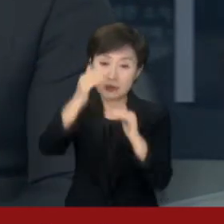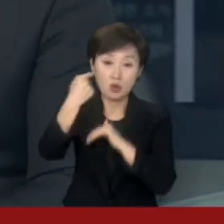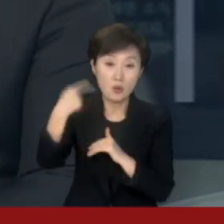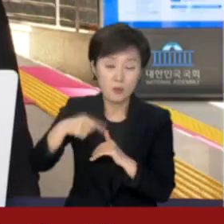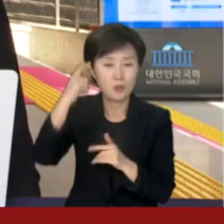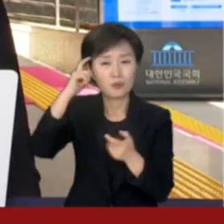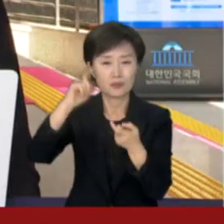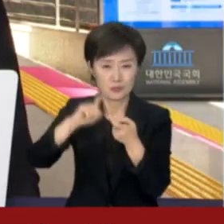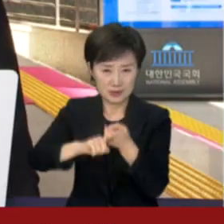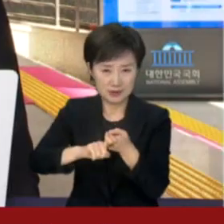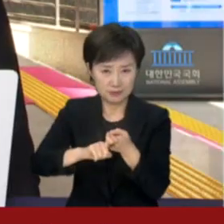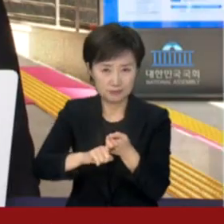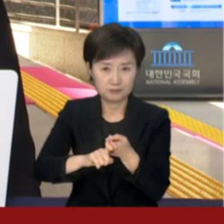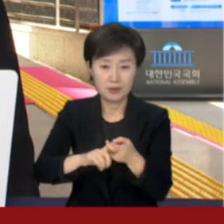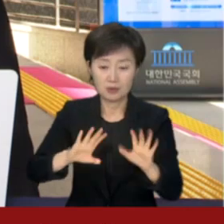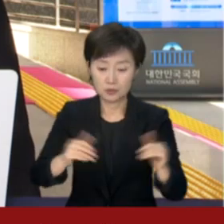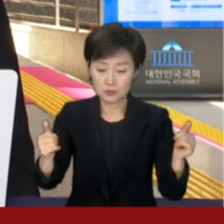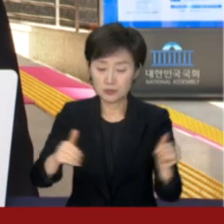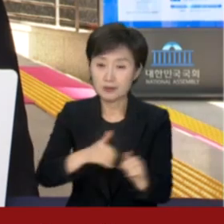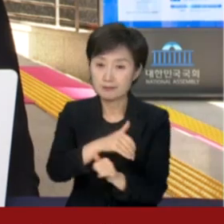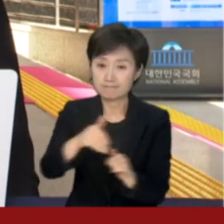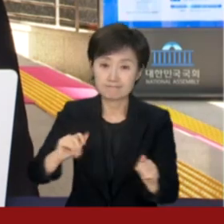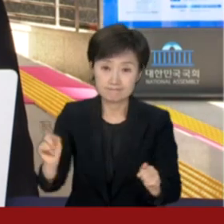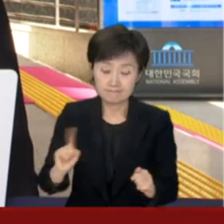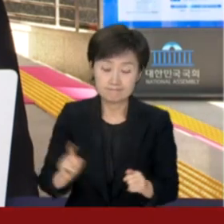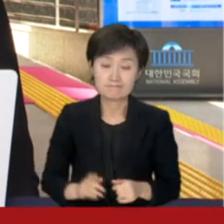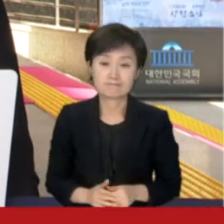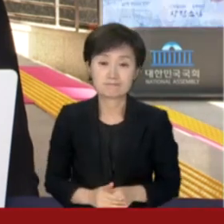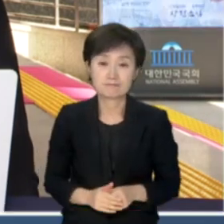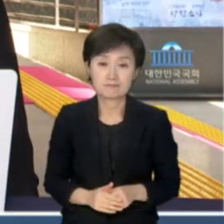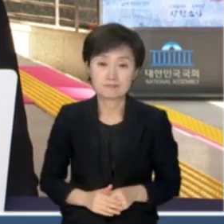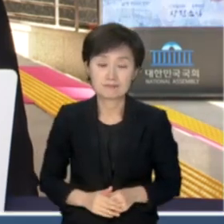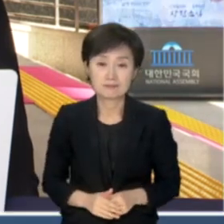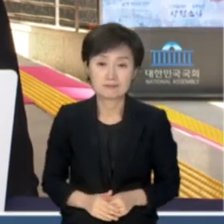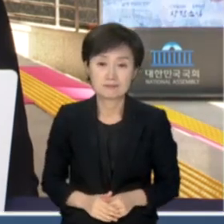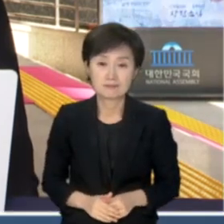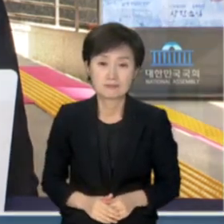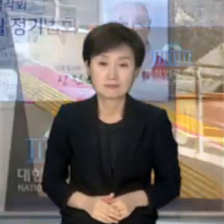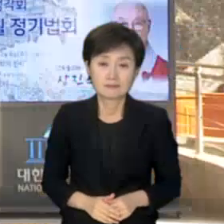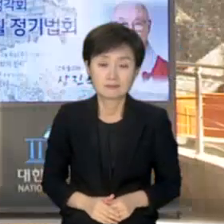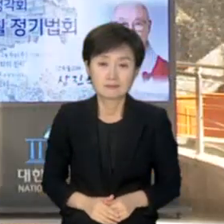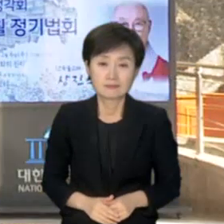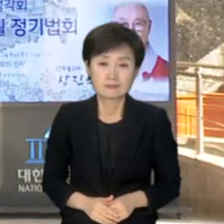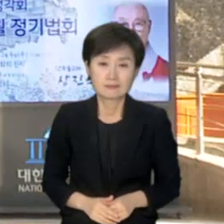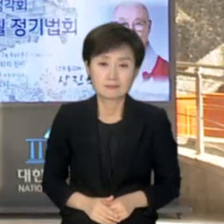나가 있는 취재기자 연결해서 자세한 내용 들어보도록 하겠습니다. 자, 정다희 기자 나오십시오.